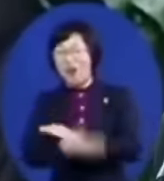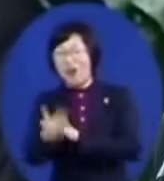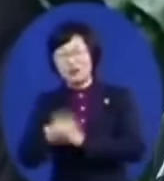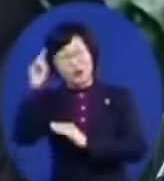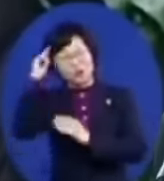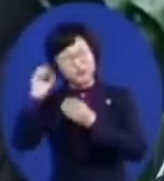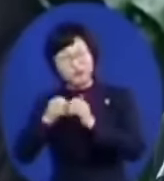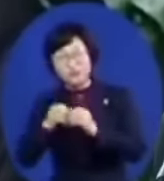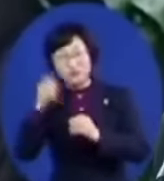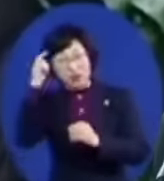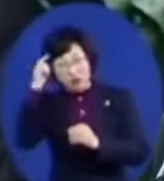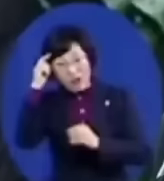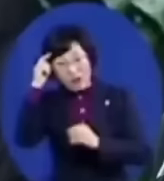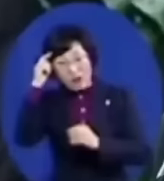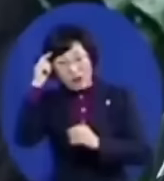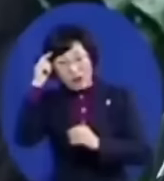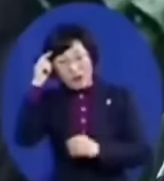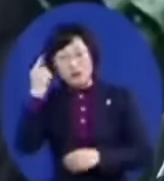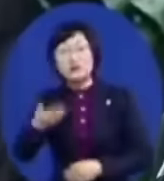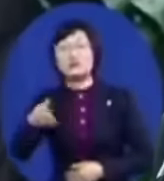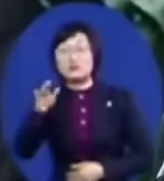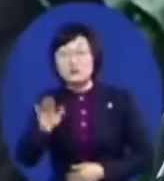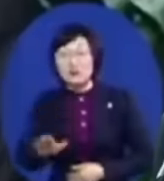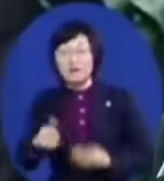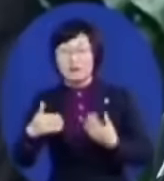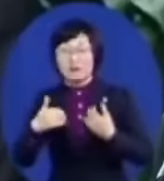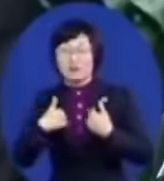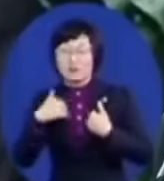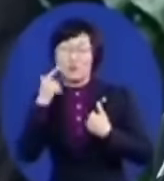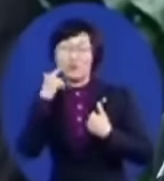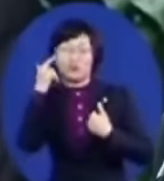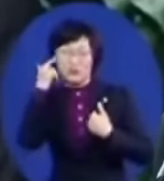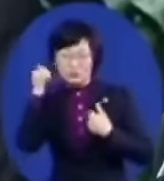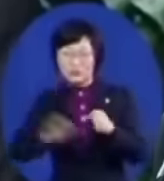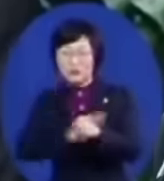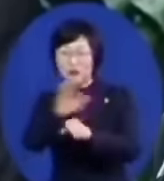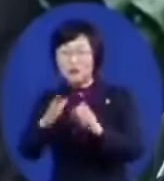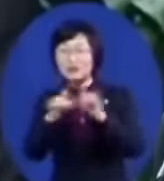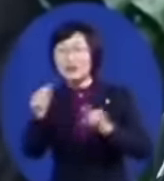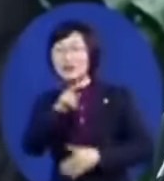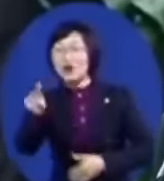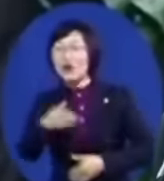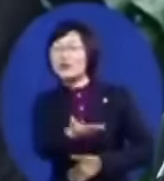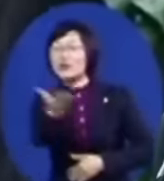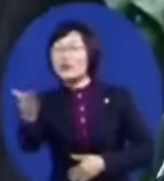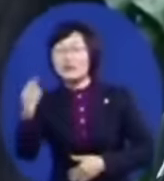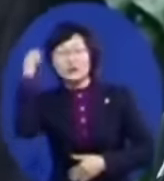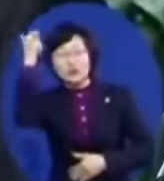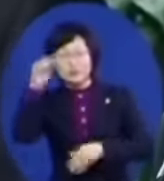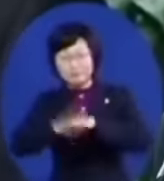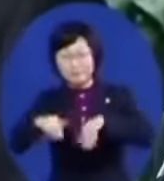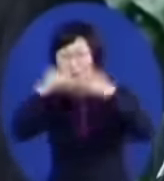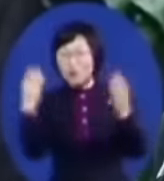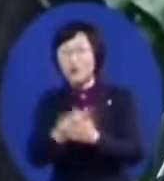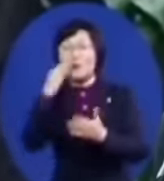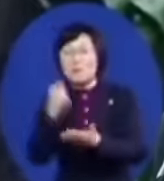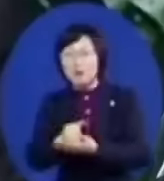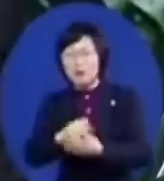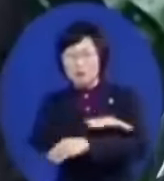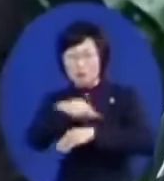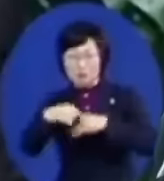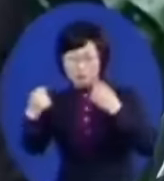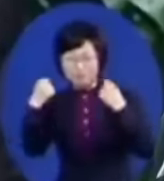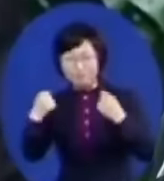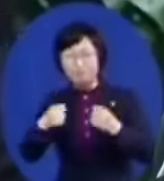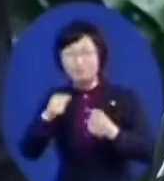말합니다. 그런데 저는 사랑하는 자여 내 영혼이 잘땜같이 범사에도 잘 떼고 강건하기를